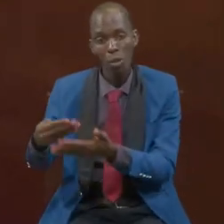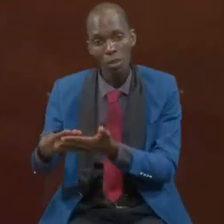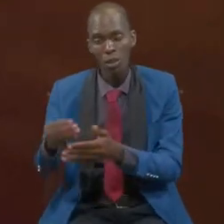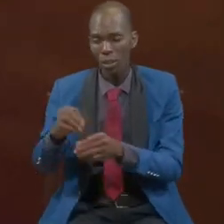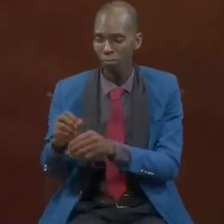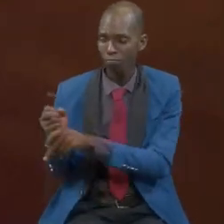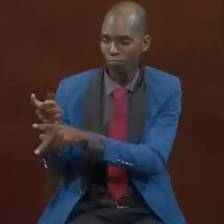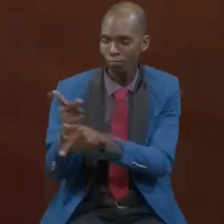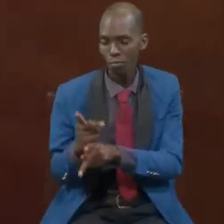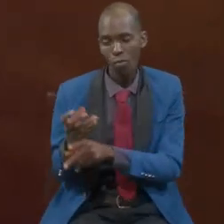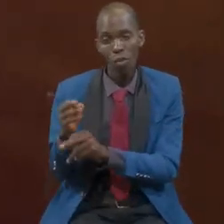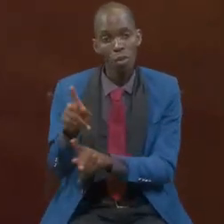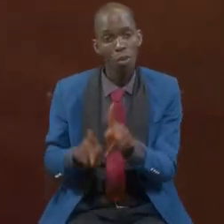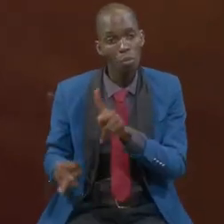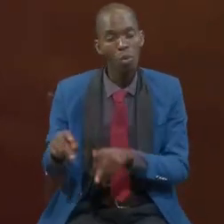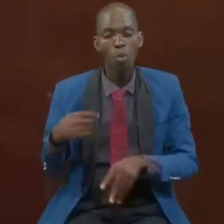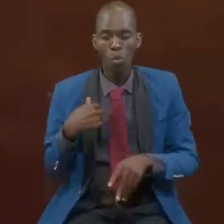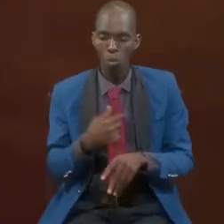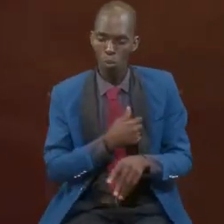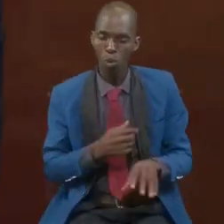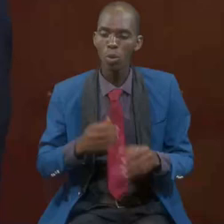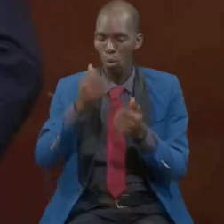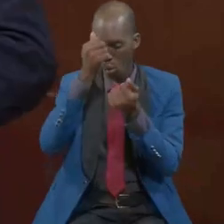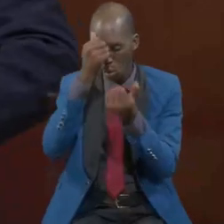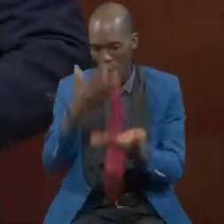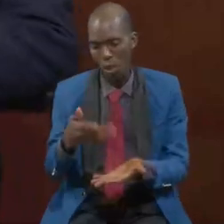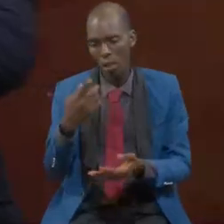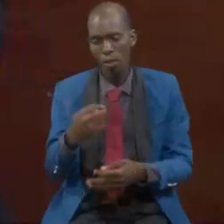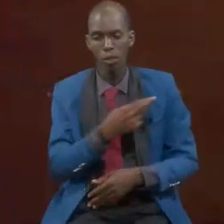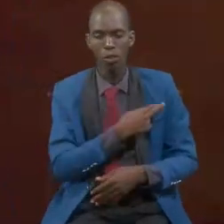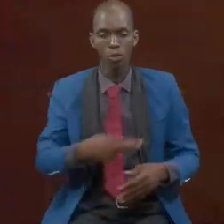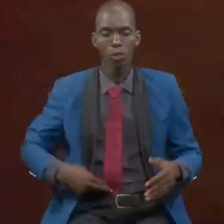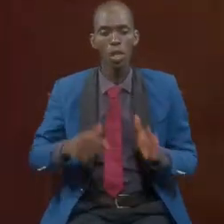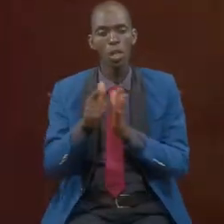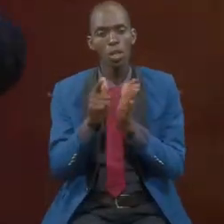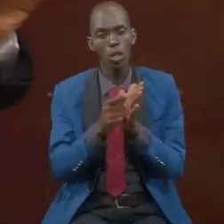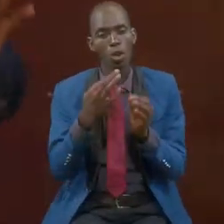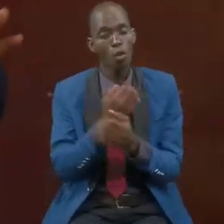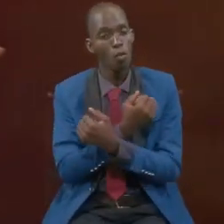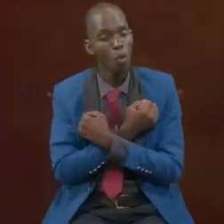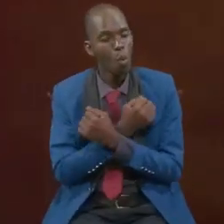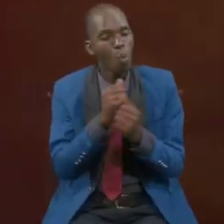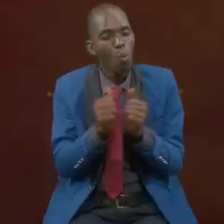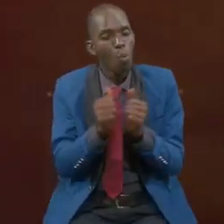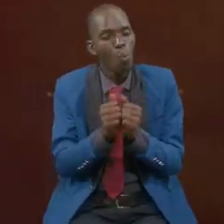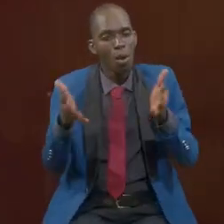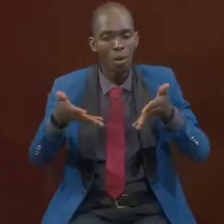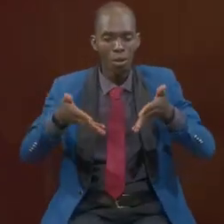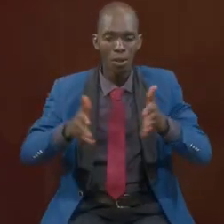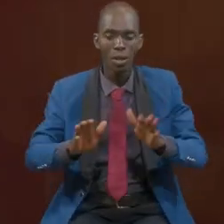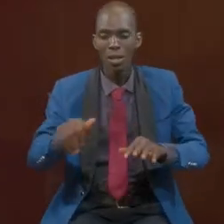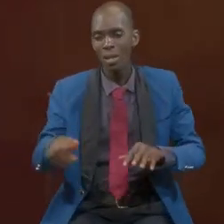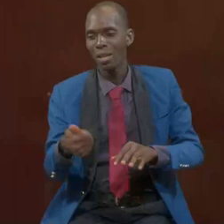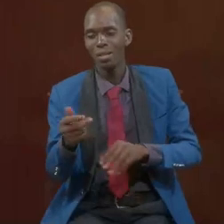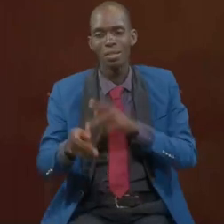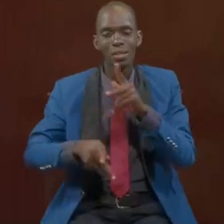l'argent, en prenant soin des gens, nous accomplissons la loi royale d'amour sans permettre